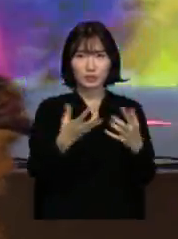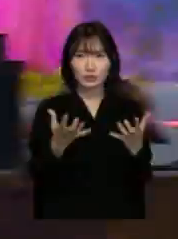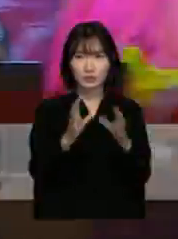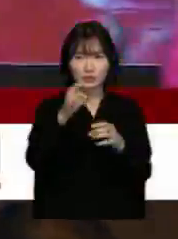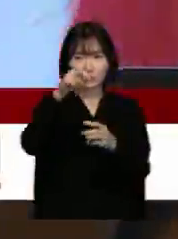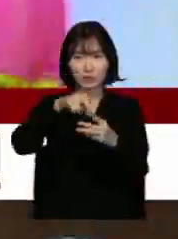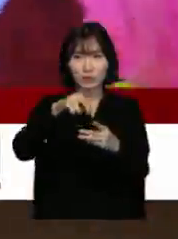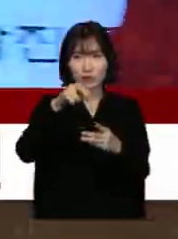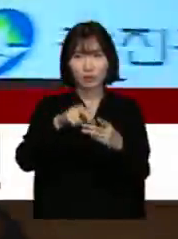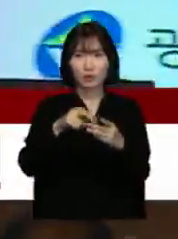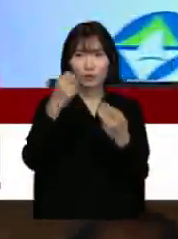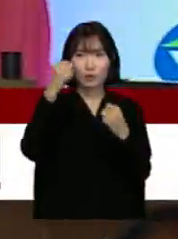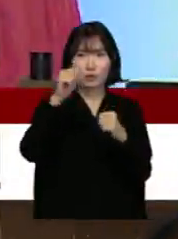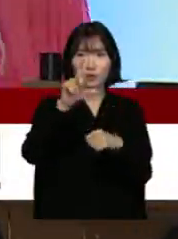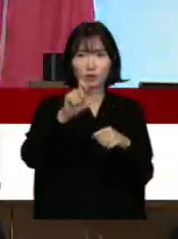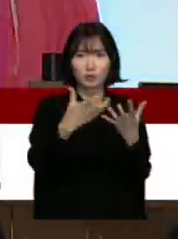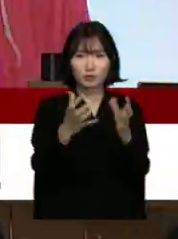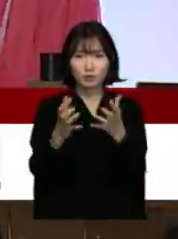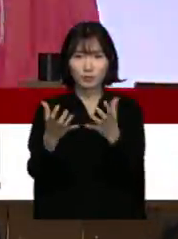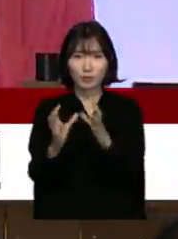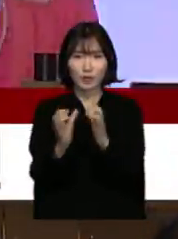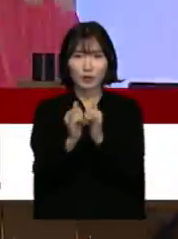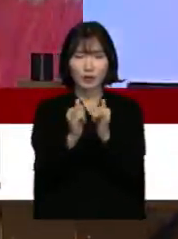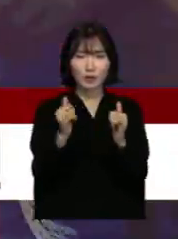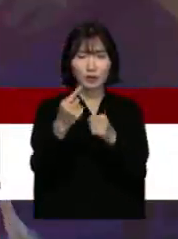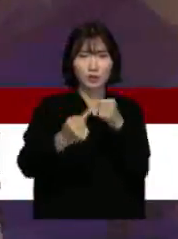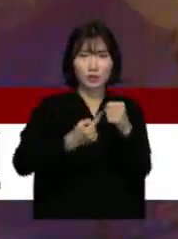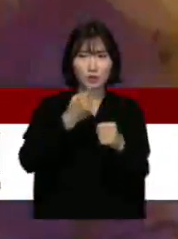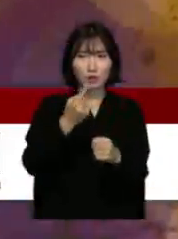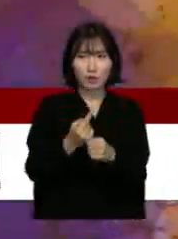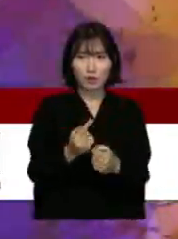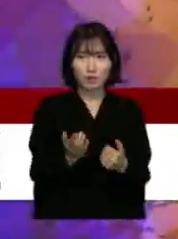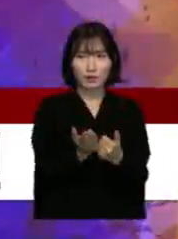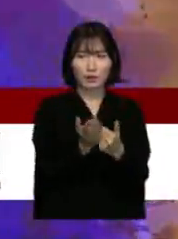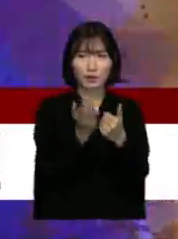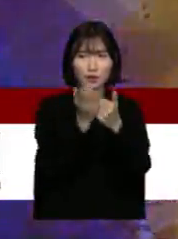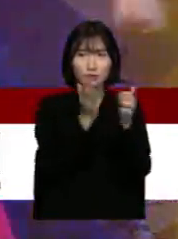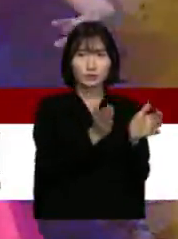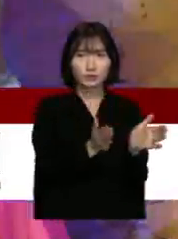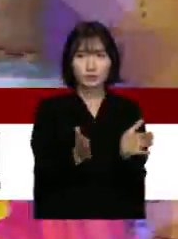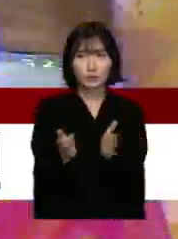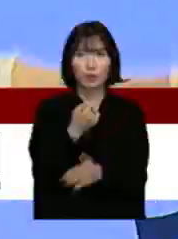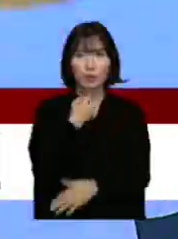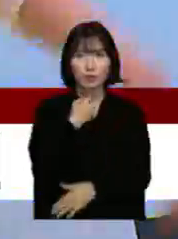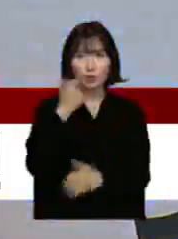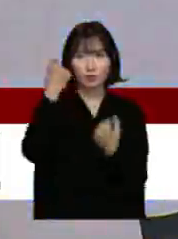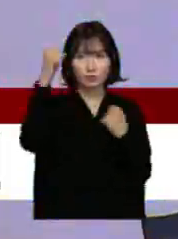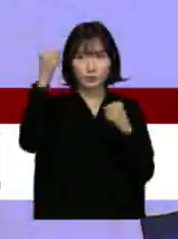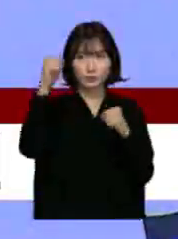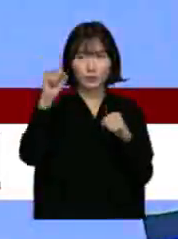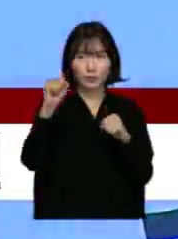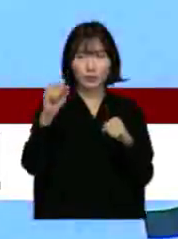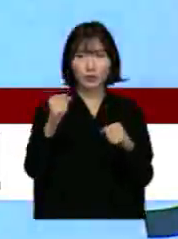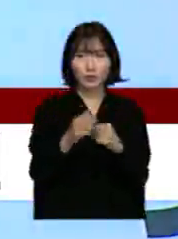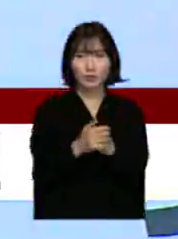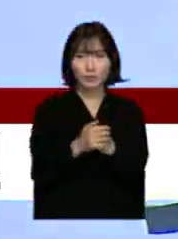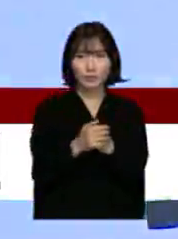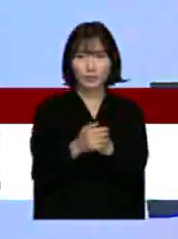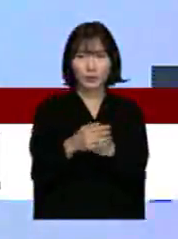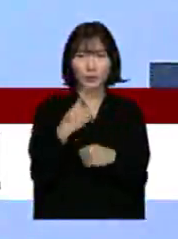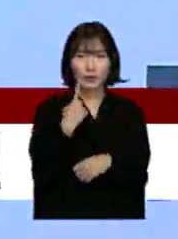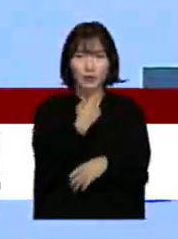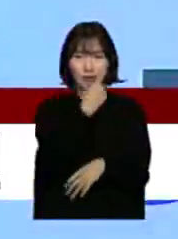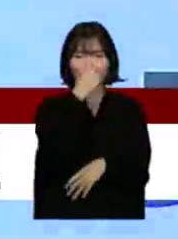시작됩니다. 15개 동 주민들이 지난 1년간 갈고 닦으며 준비한 무대입니다. 숨막힐 듯